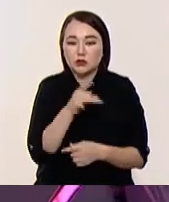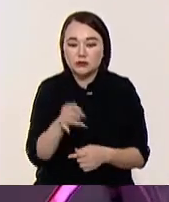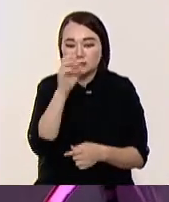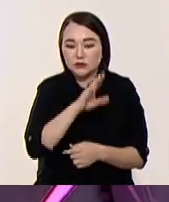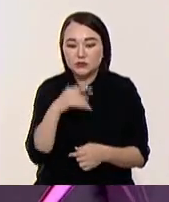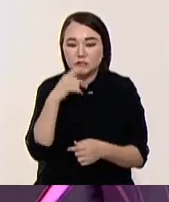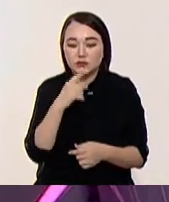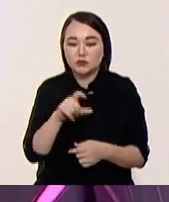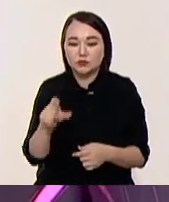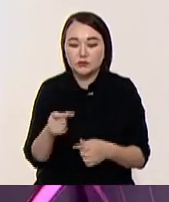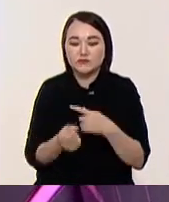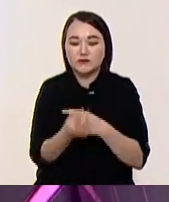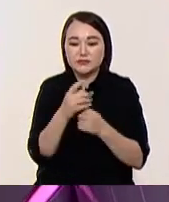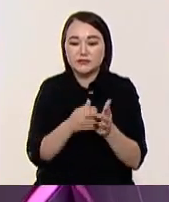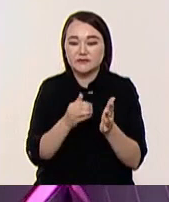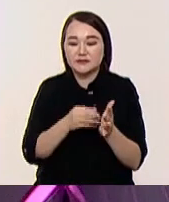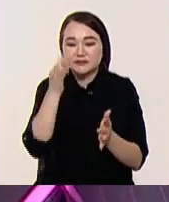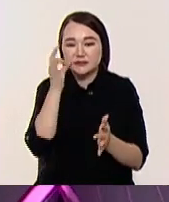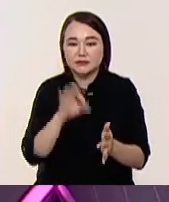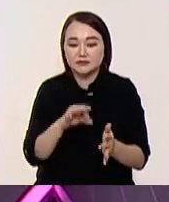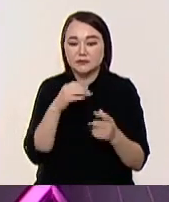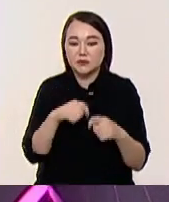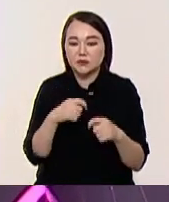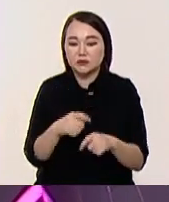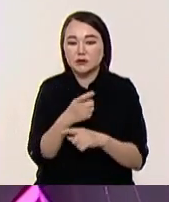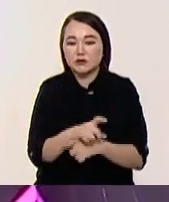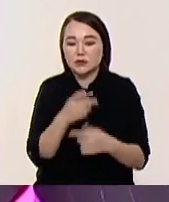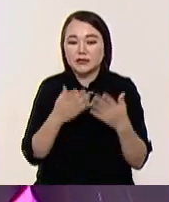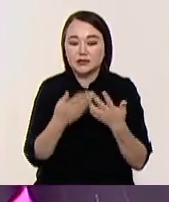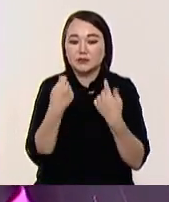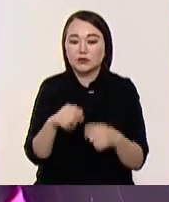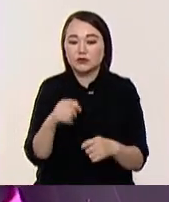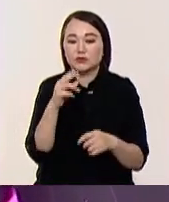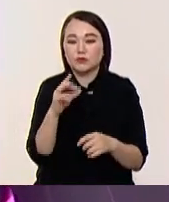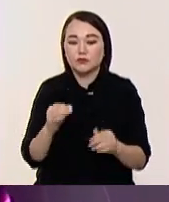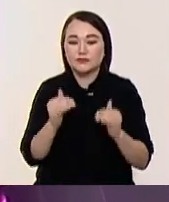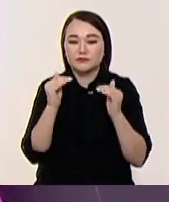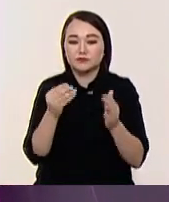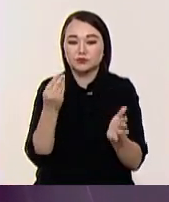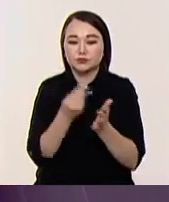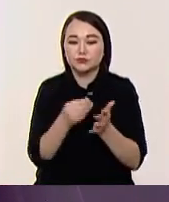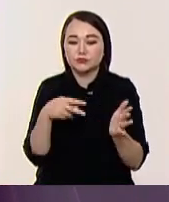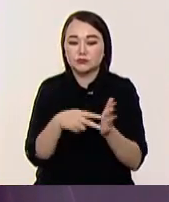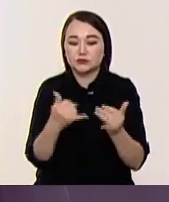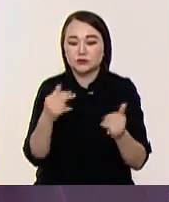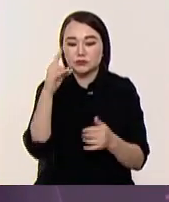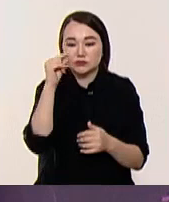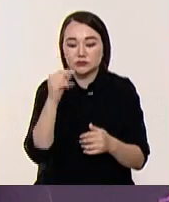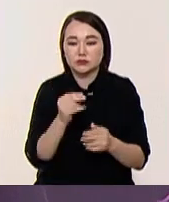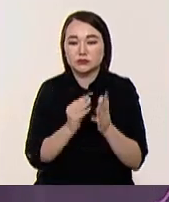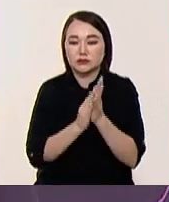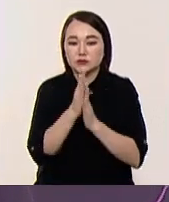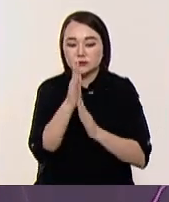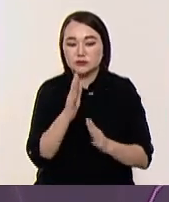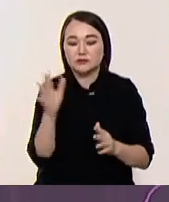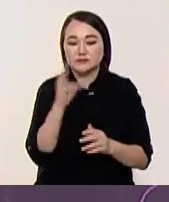страны, говорят люди, возник дефицит сладкого продукта. Либо его продают по завышенным ценам. Хотя сезон созревания ягод в